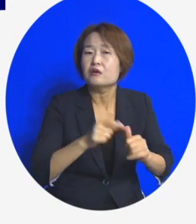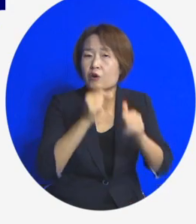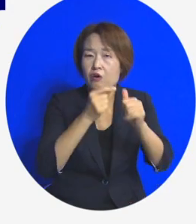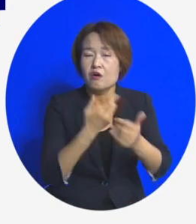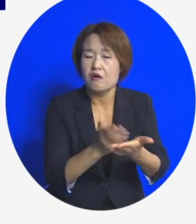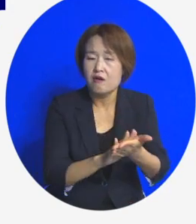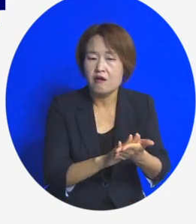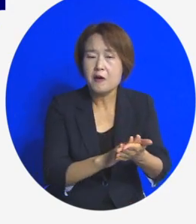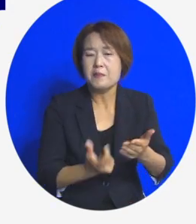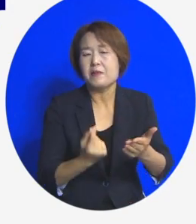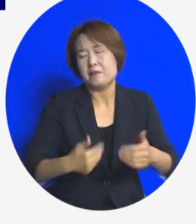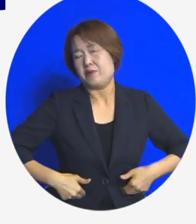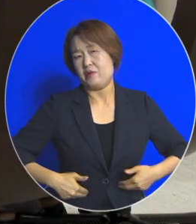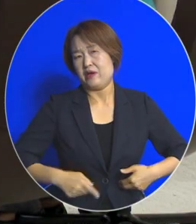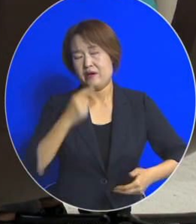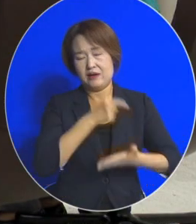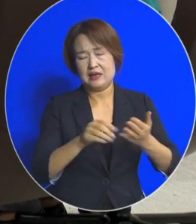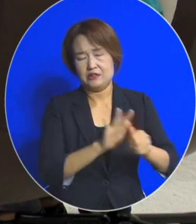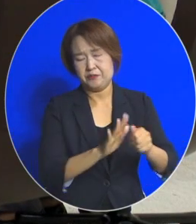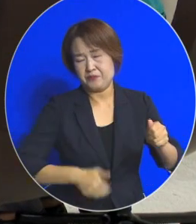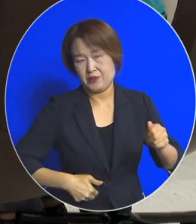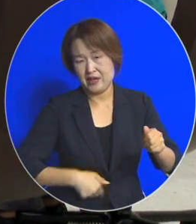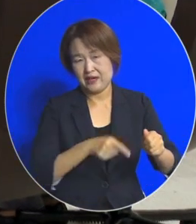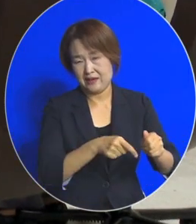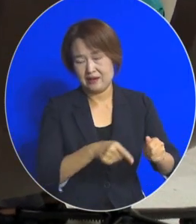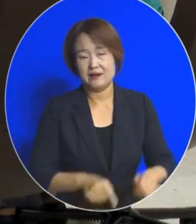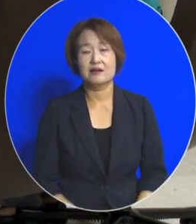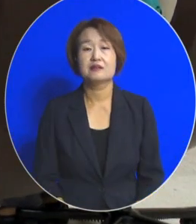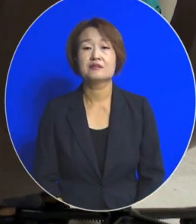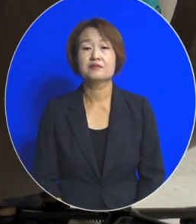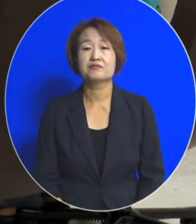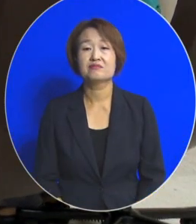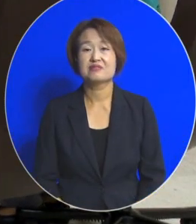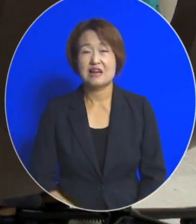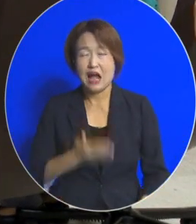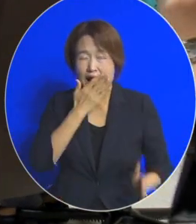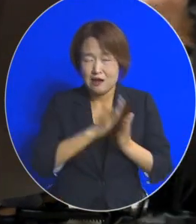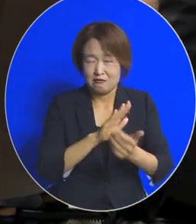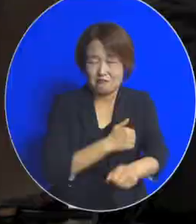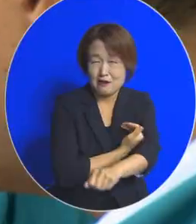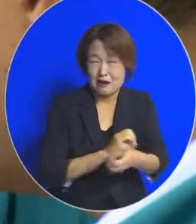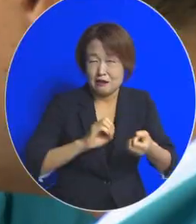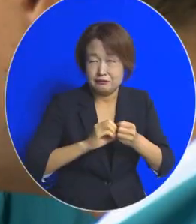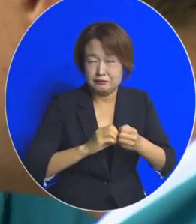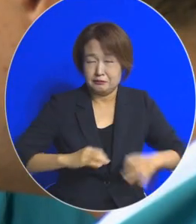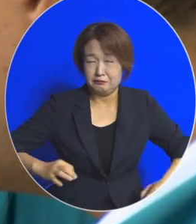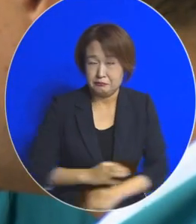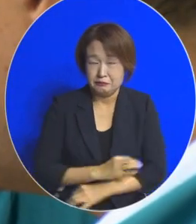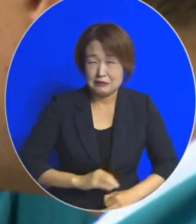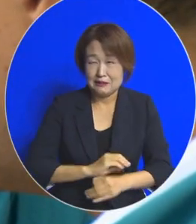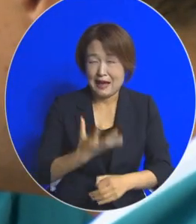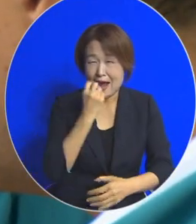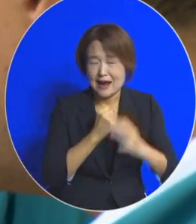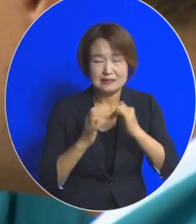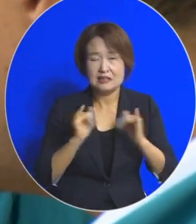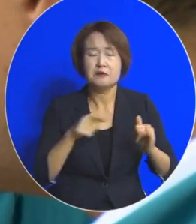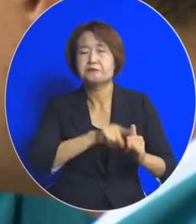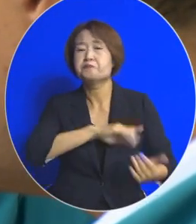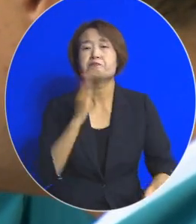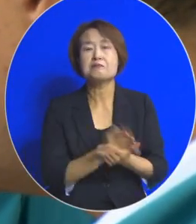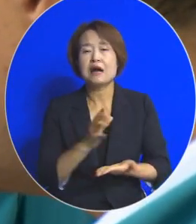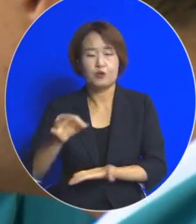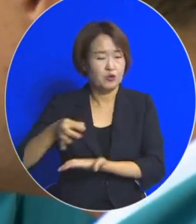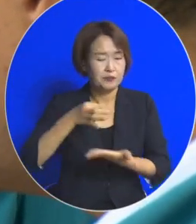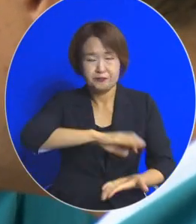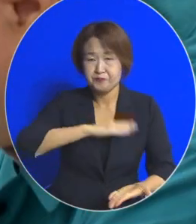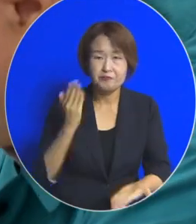한다고 강조했습니다 이와 관련해 윤 대통령은 이권 카르텔과 부패 카르텔을 언급했는데 이들의 흘러들어가는